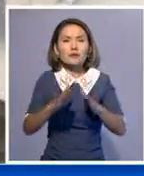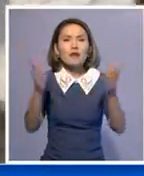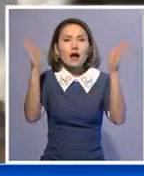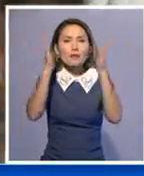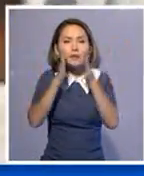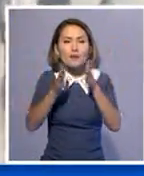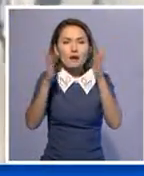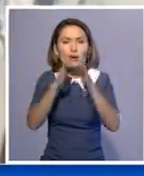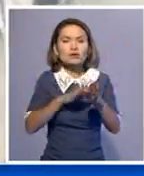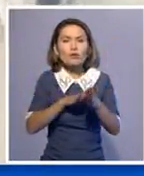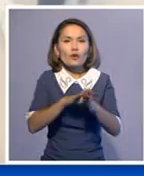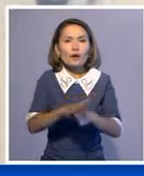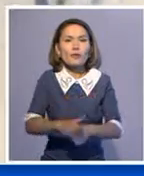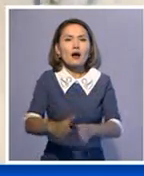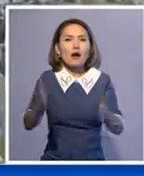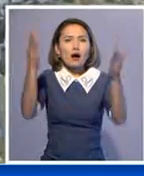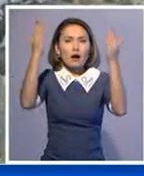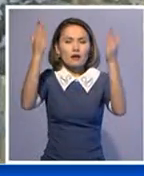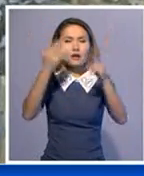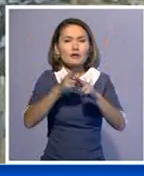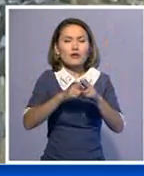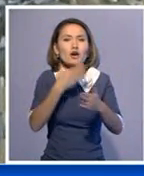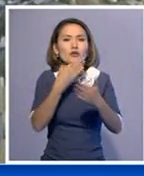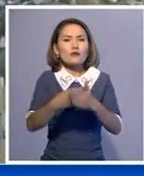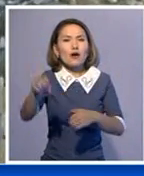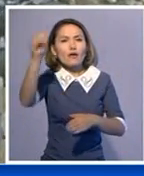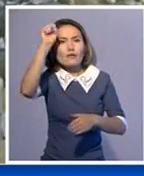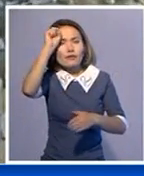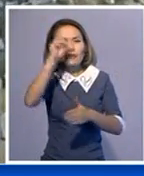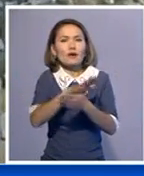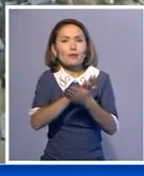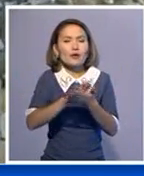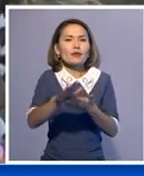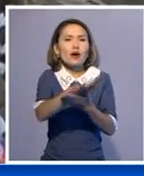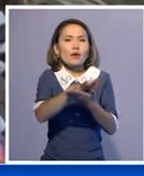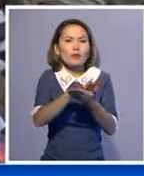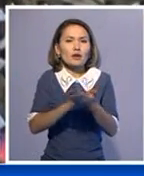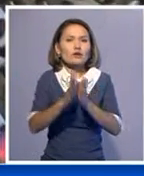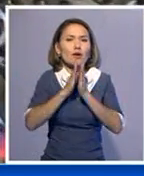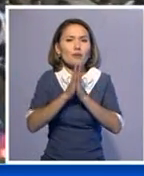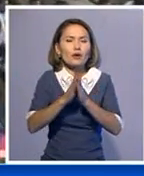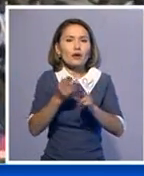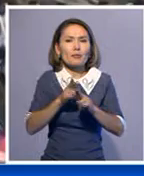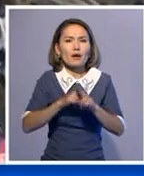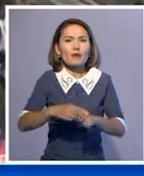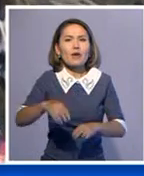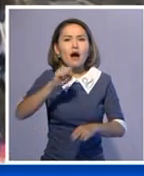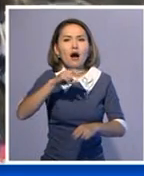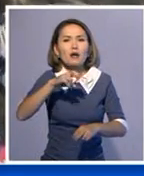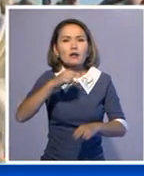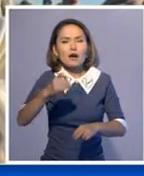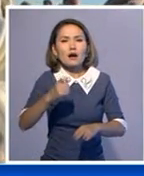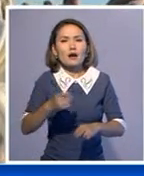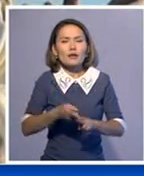батқанша Аллаға жалбарынып, күнәдан арылуды тілейді. Арафат күні мерекесі қажылықтың соңғы күні аталып өтеді. Оны кейде Алла берген күндердің